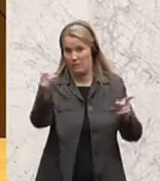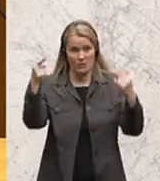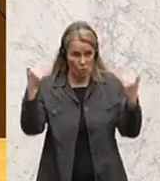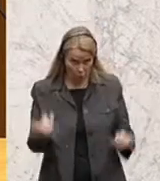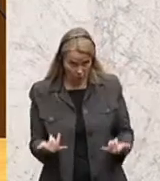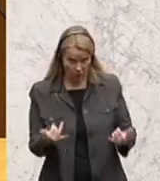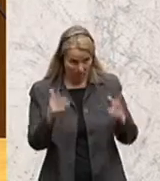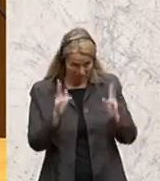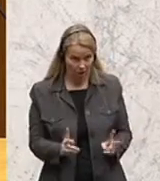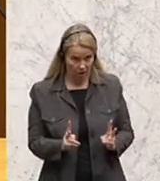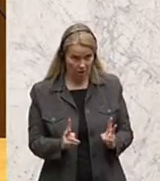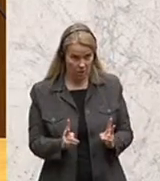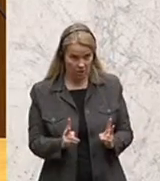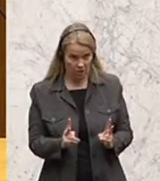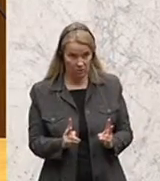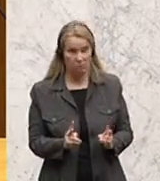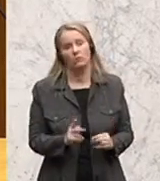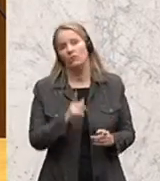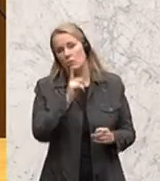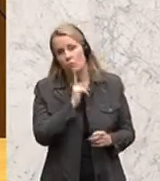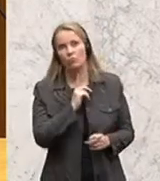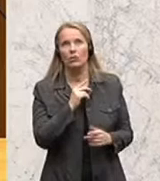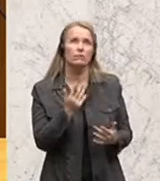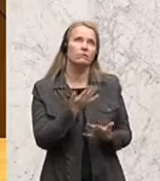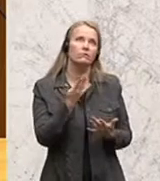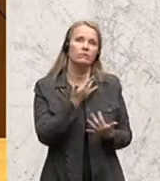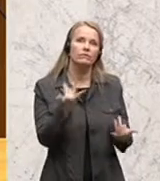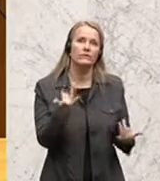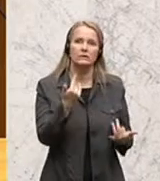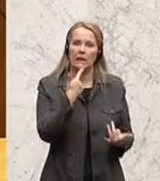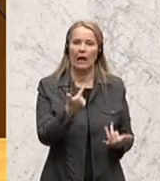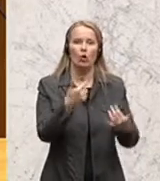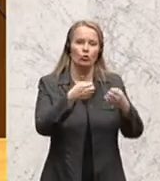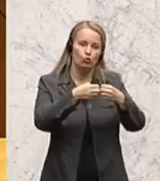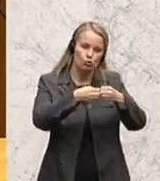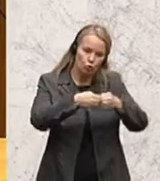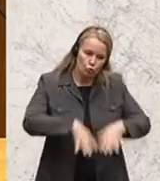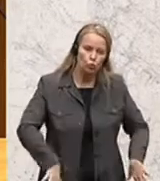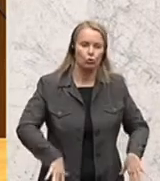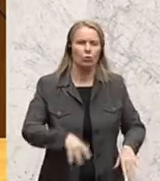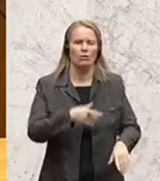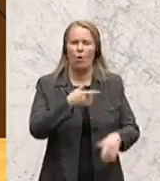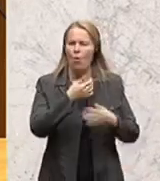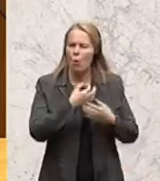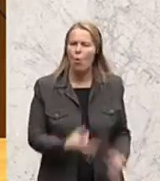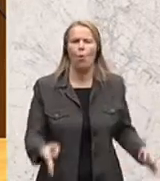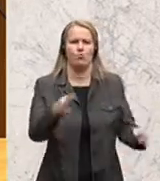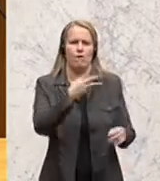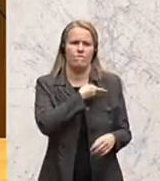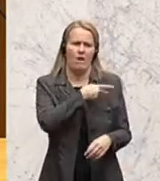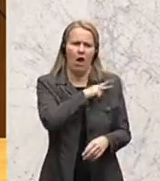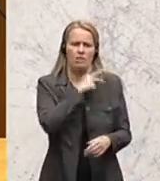in Wirklichkeit, kann man nur mit der Wortfolge strukturierte